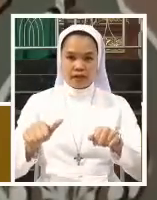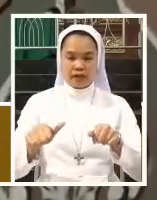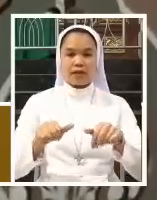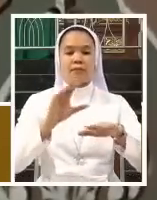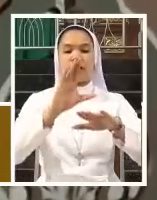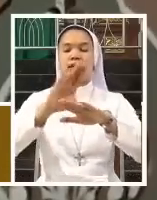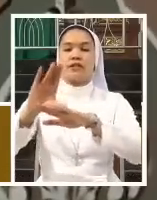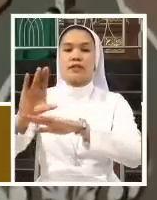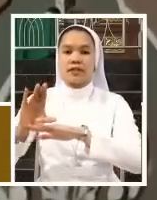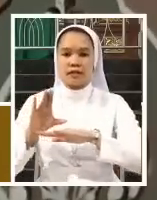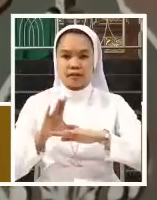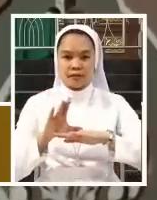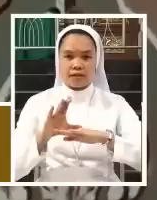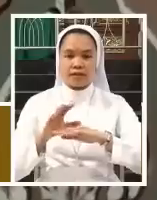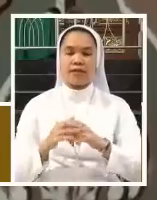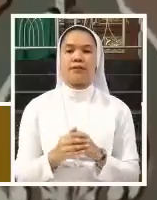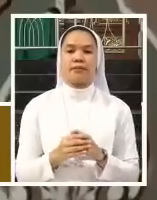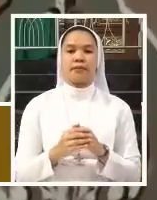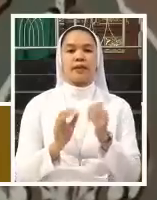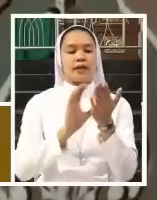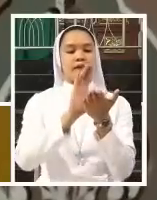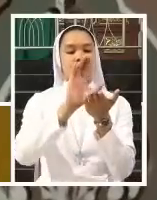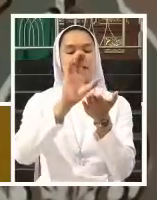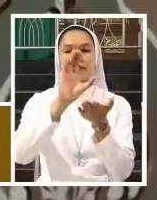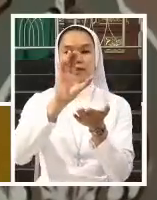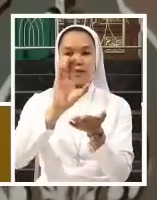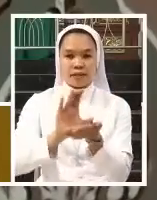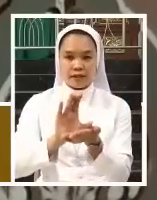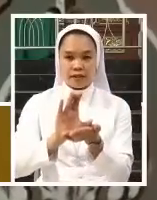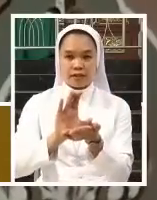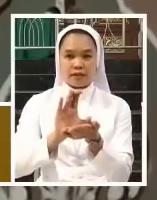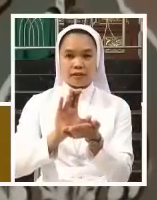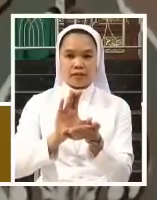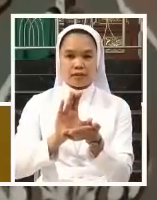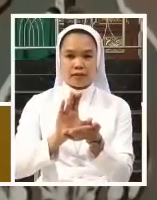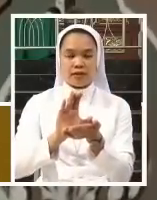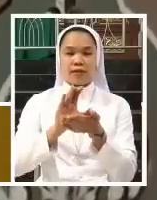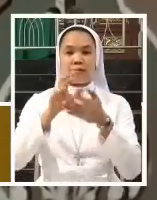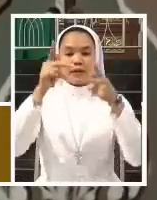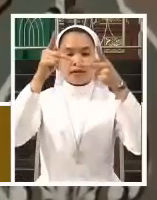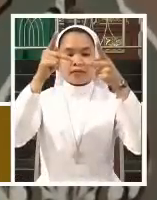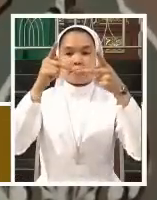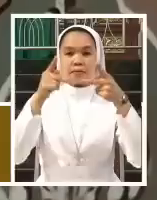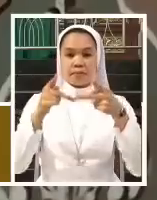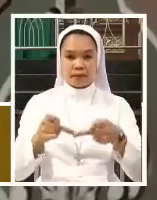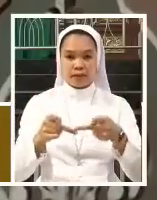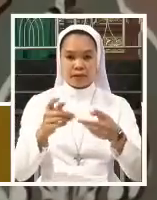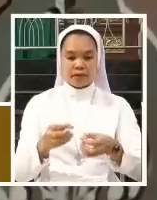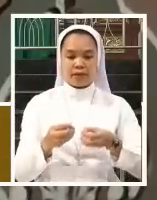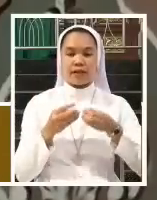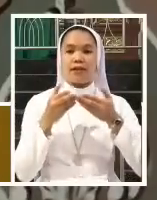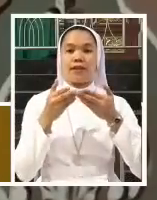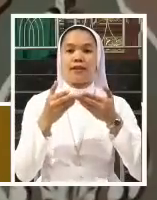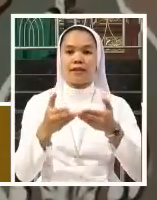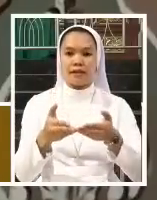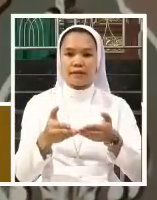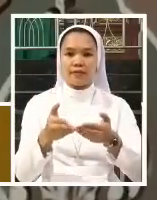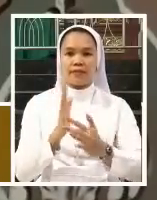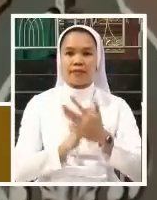simbahan. Ang sentro o ang personang nagtatao kang